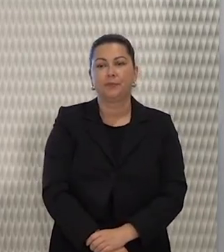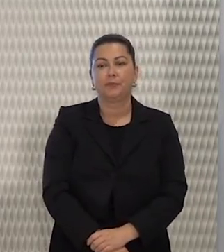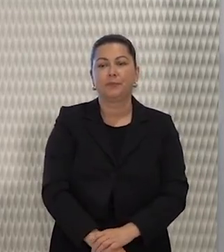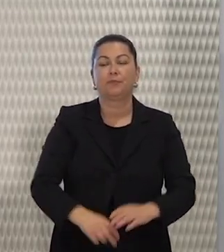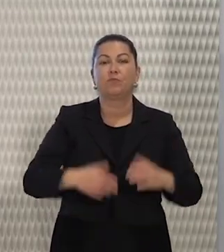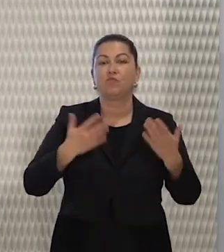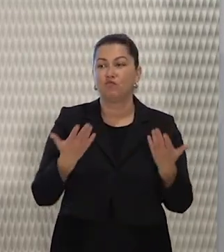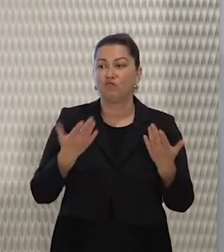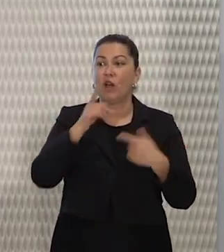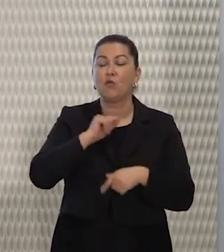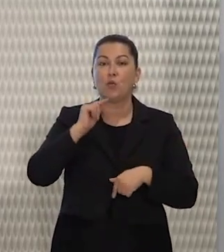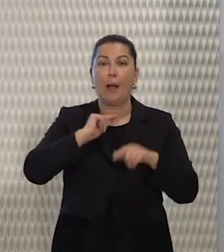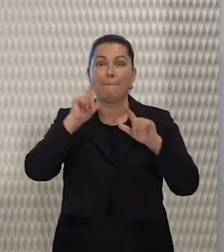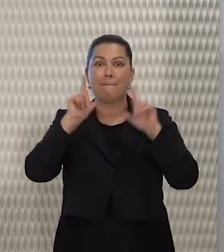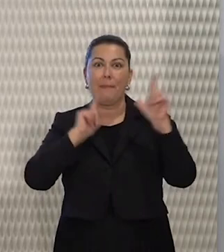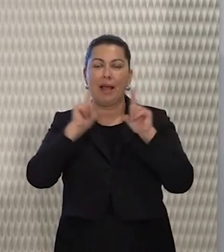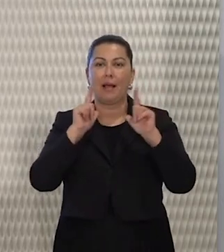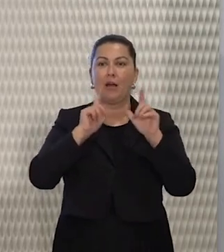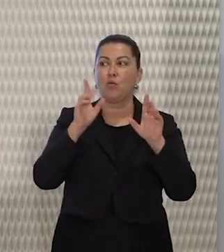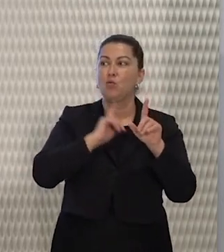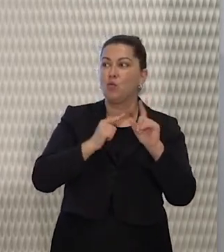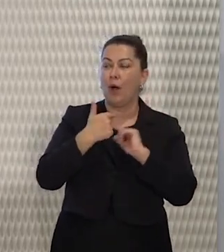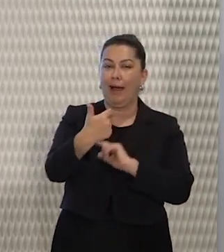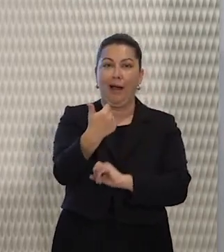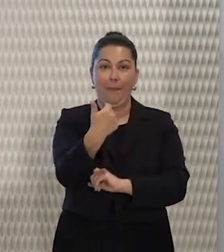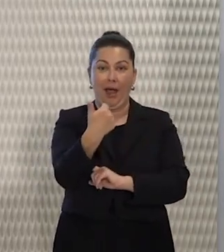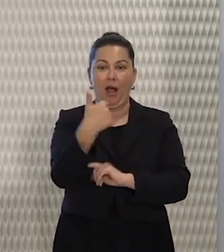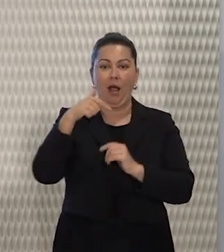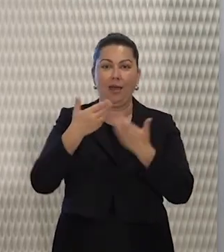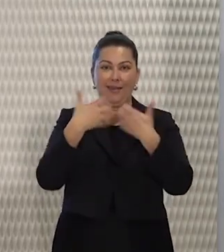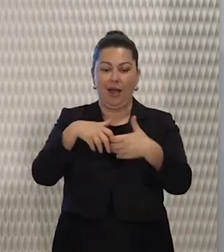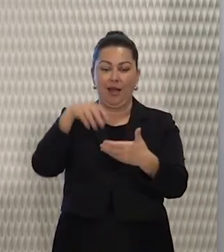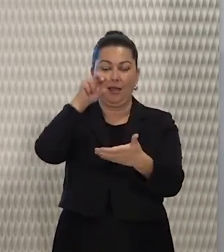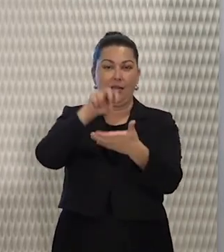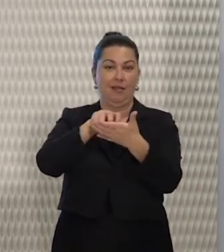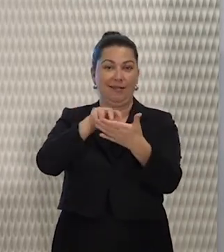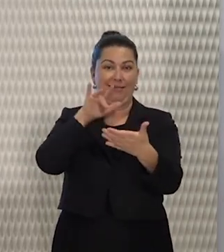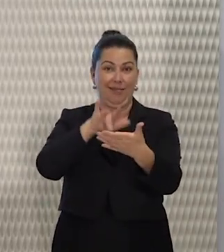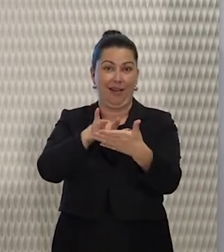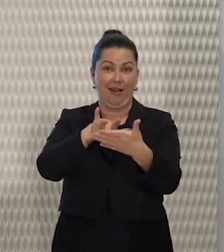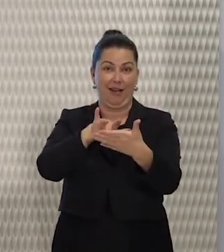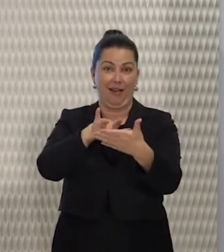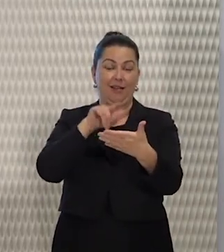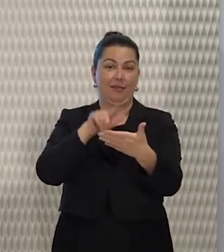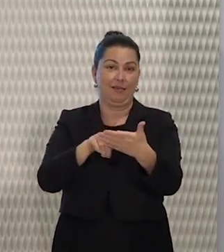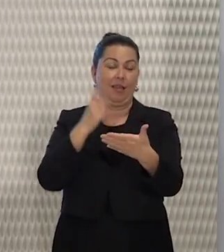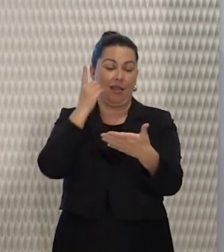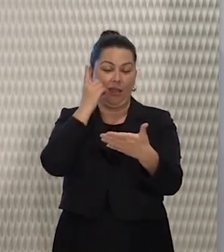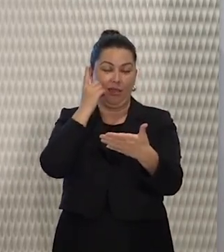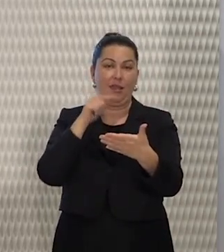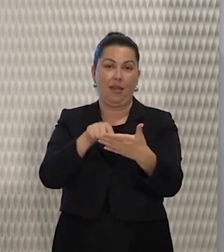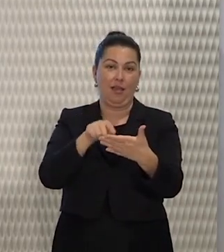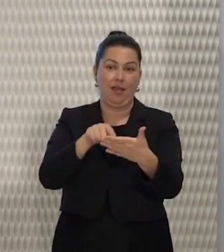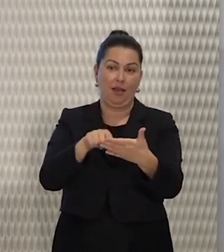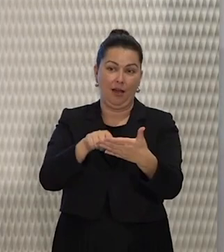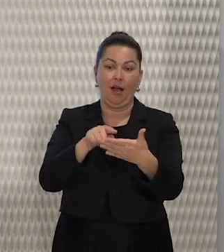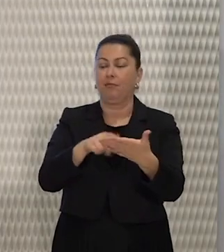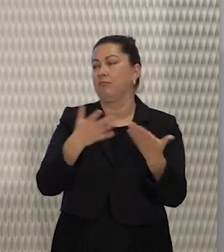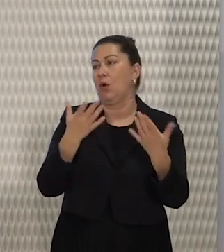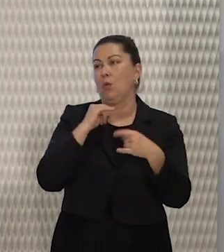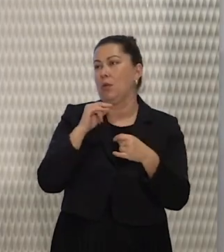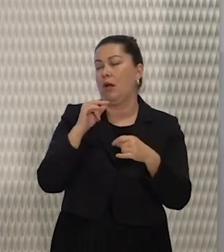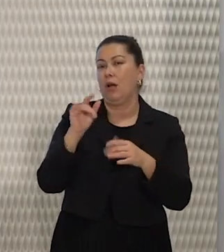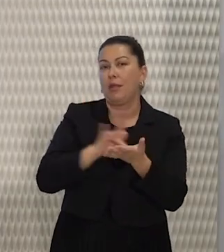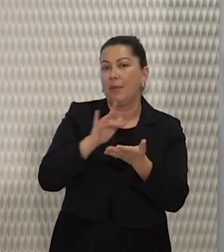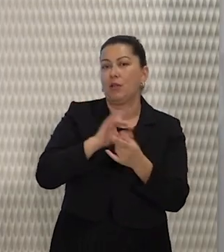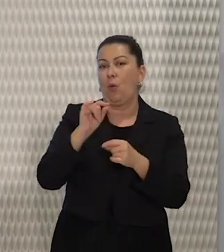Und zwar nur mit Mimik und mit der Kamera, die bereits im Gerät drinnen ist, ihr Telefon oder das Smartphone oder das